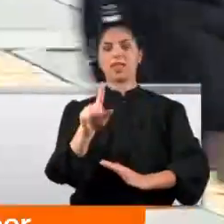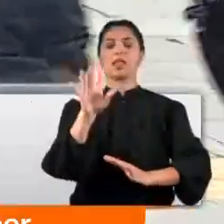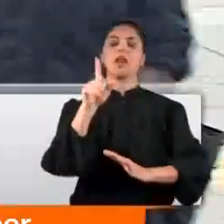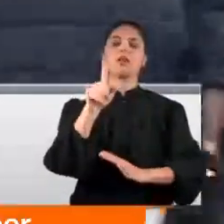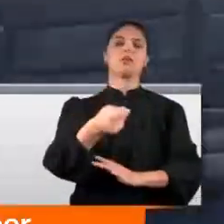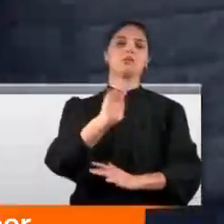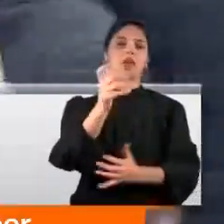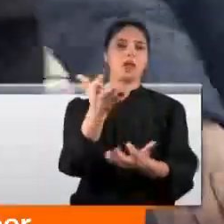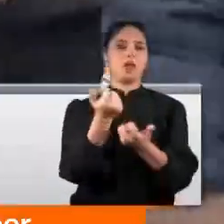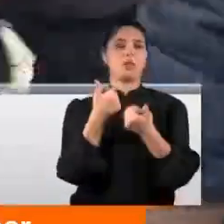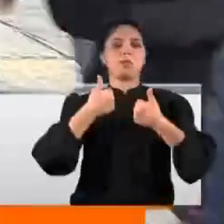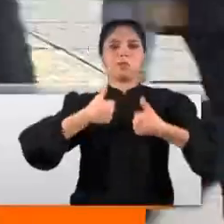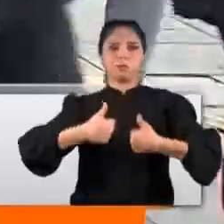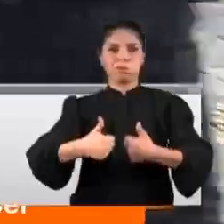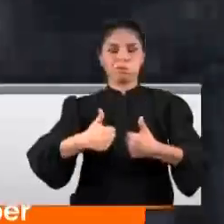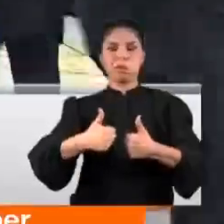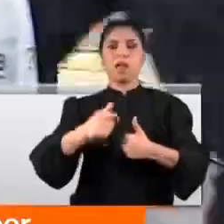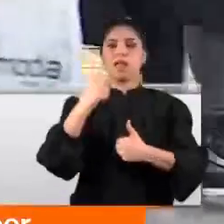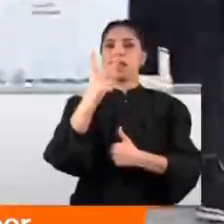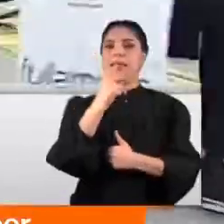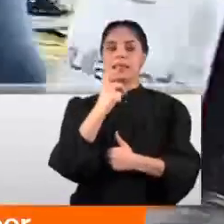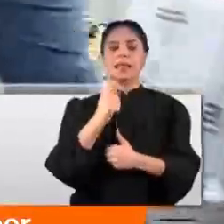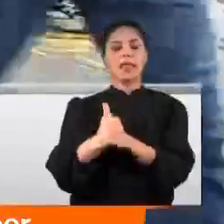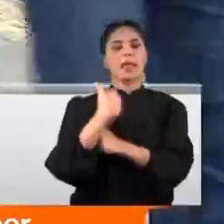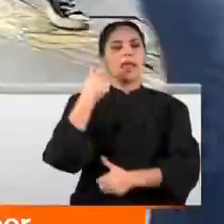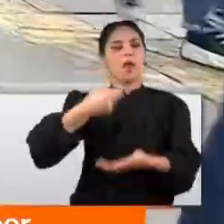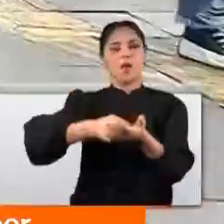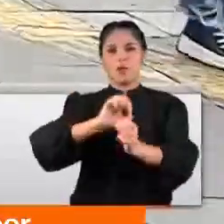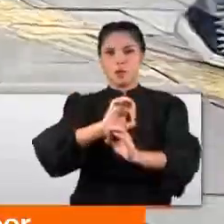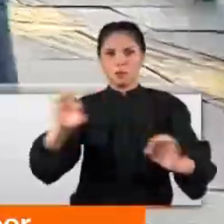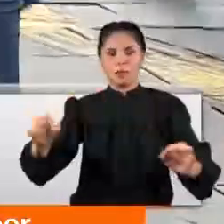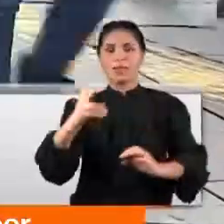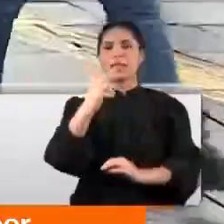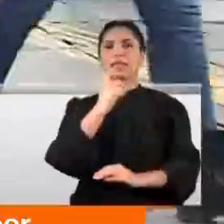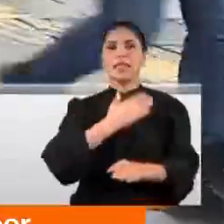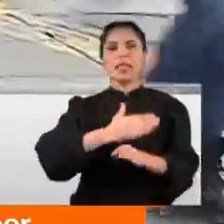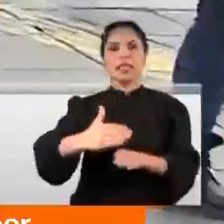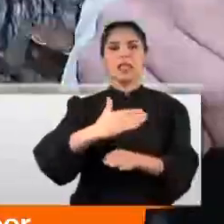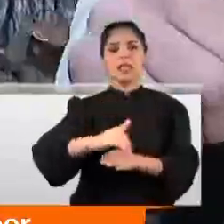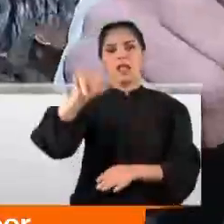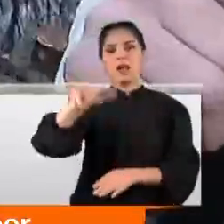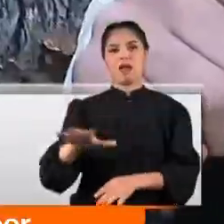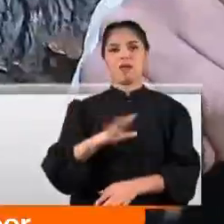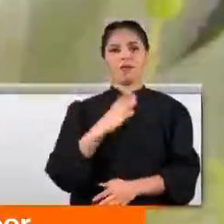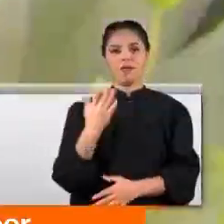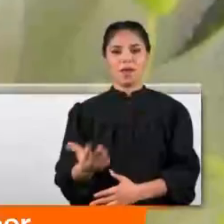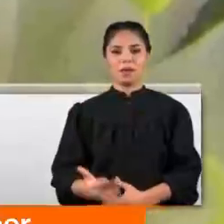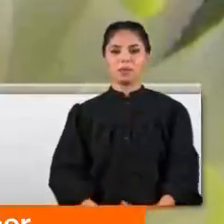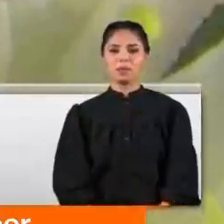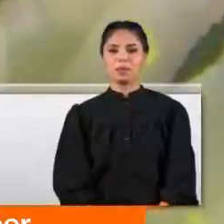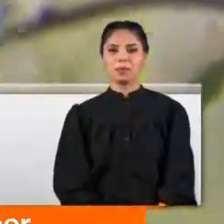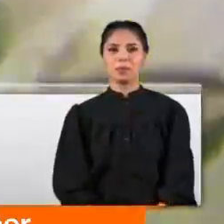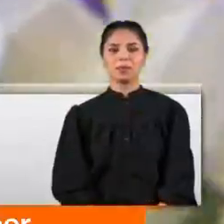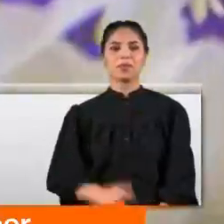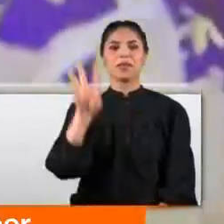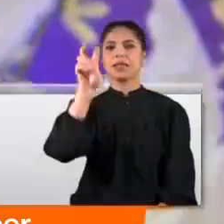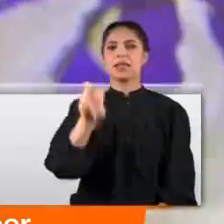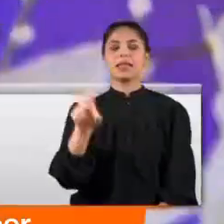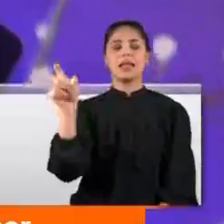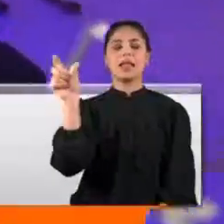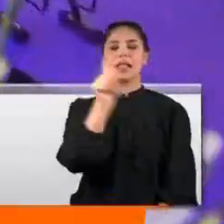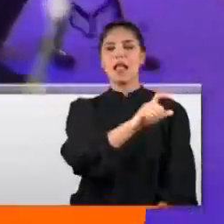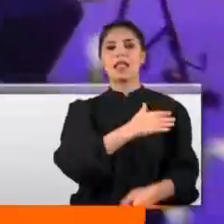kadar kredi çekebilecek. Üstelik 2 yıl geri ödemesiz, 2 yıl vade imkanı tanınacak. Güzel bir şey. Peki 48 aya kadar